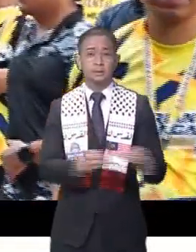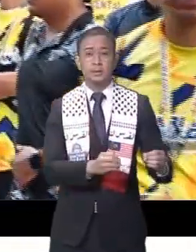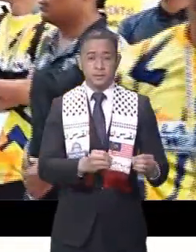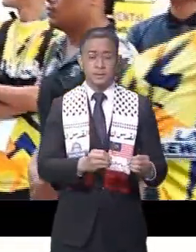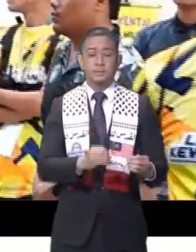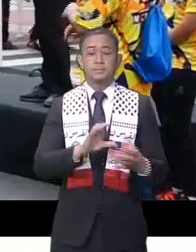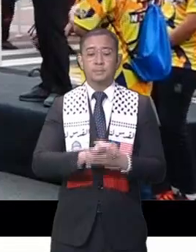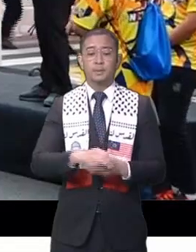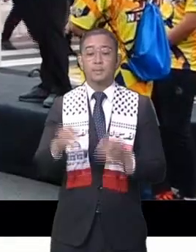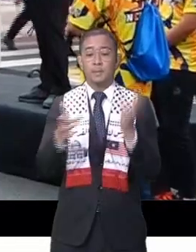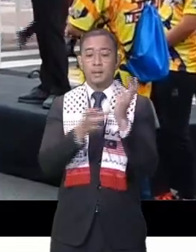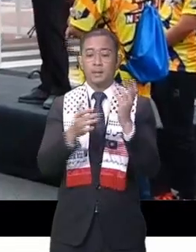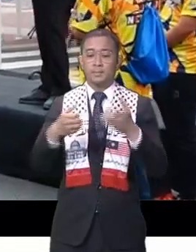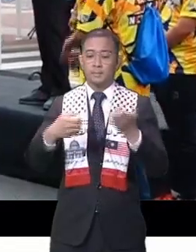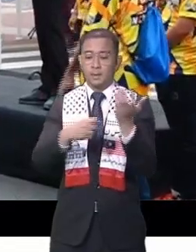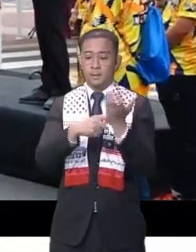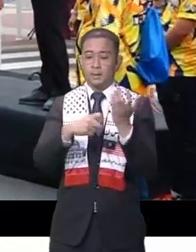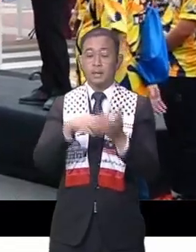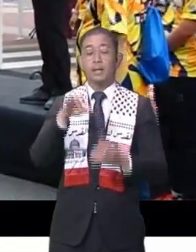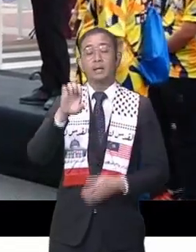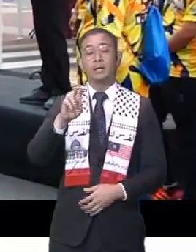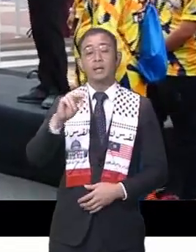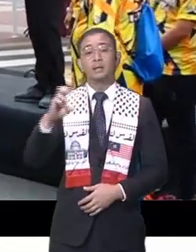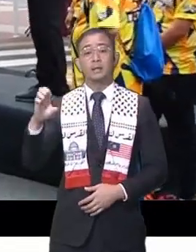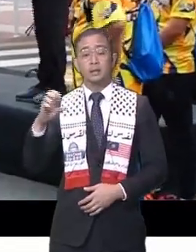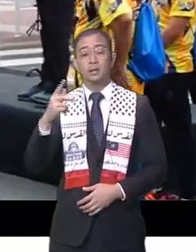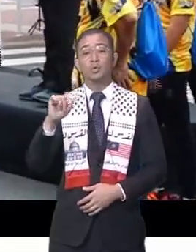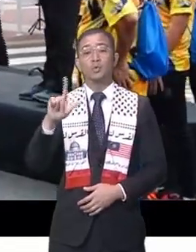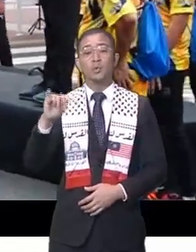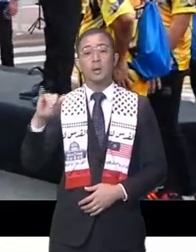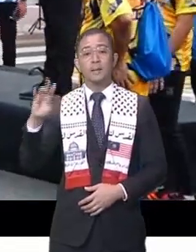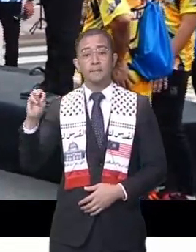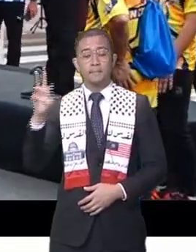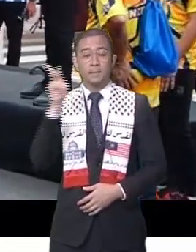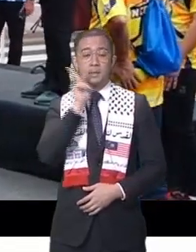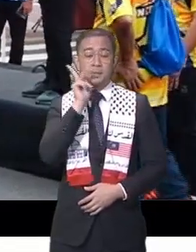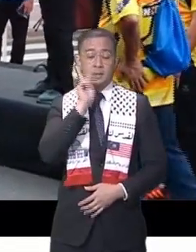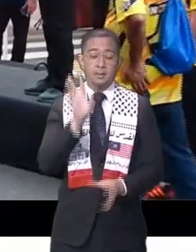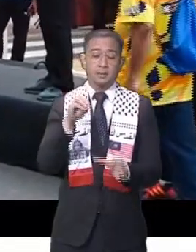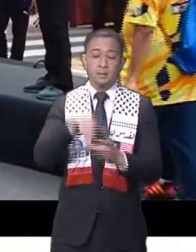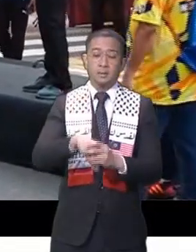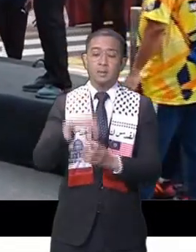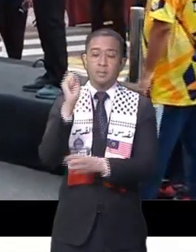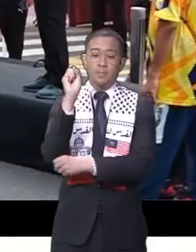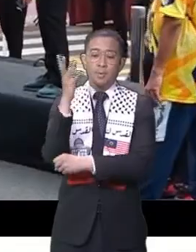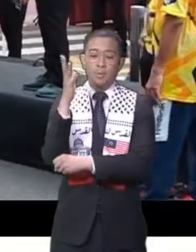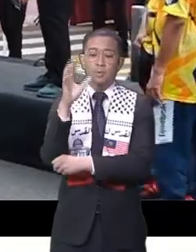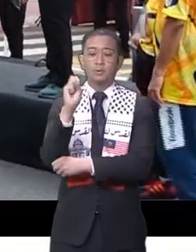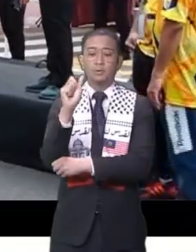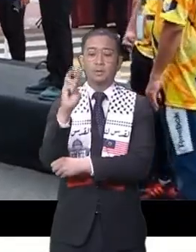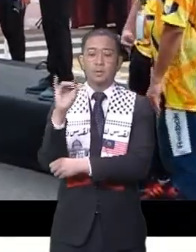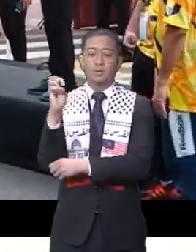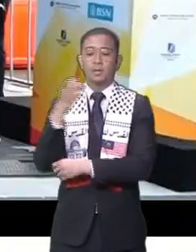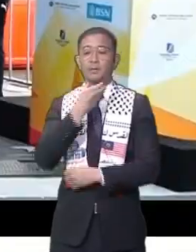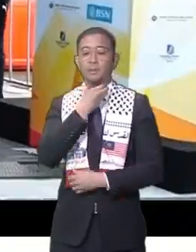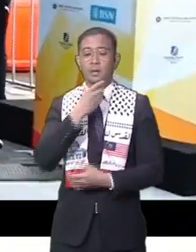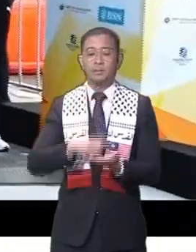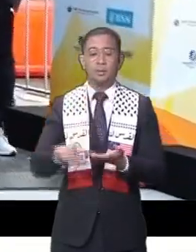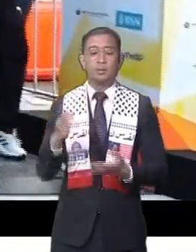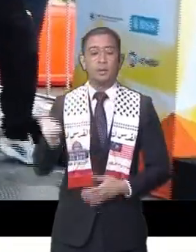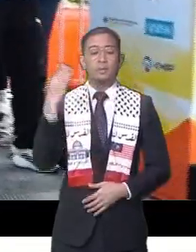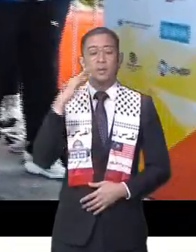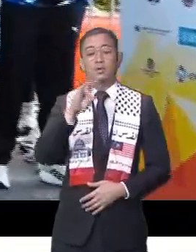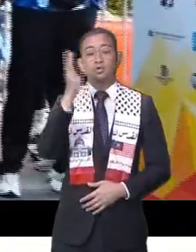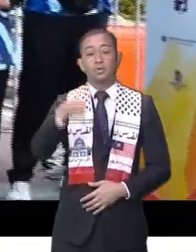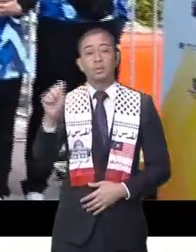dengan sektor elekrik dan elektron di Kulim Kedah dan sektor industri Sa di Minggu Le pada